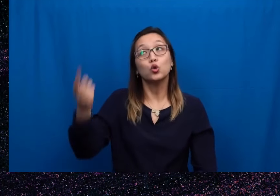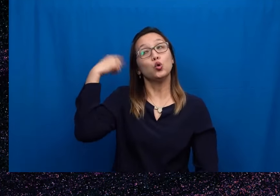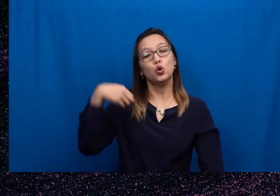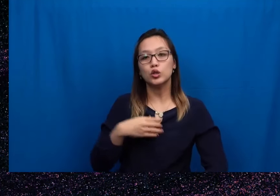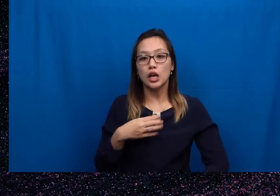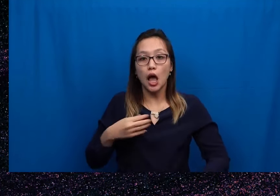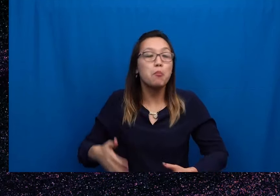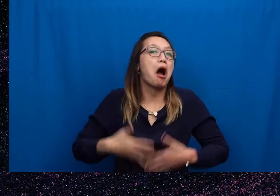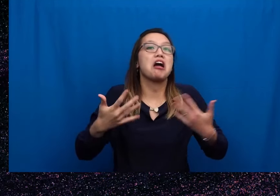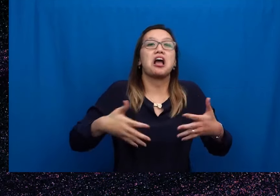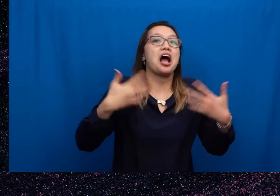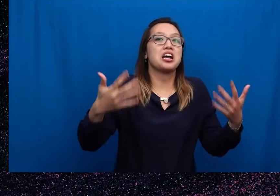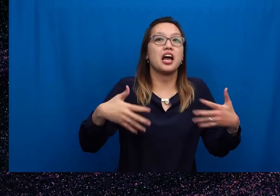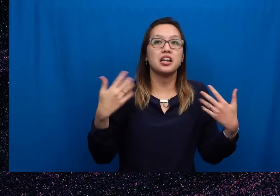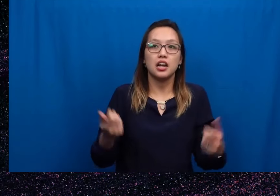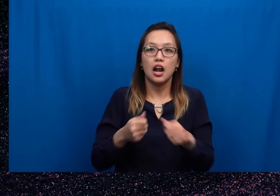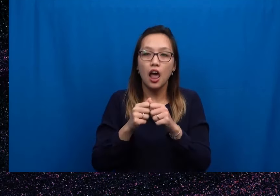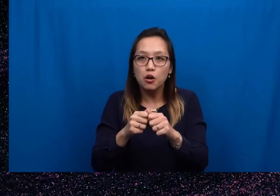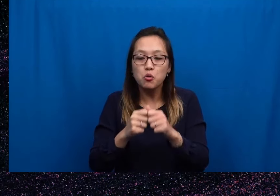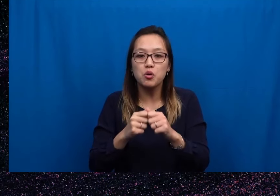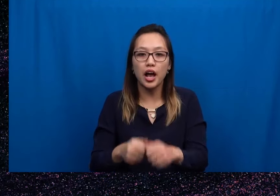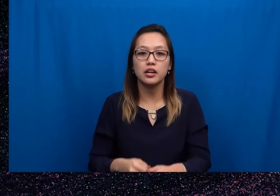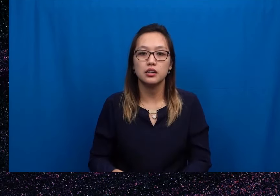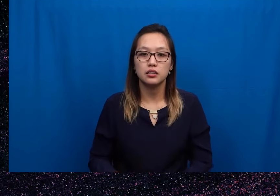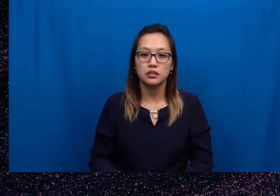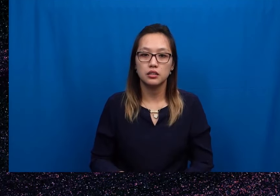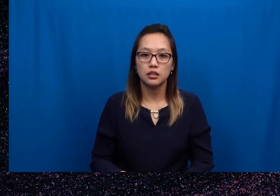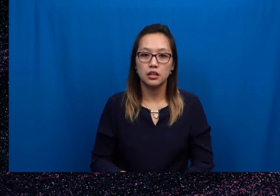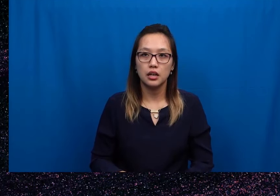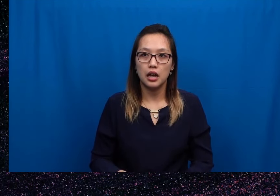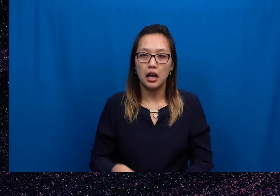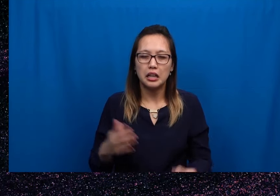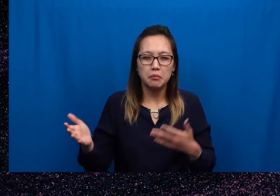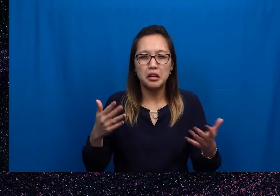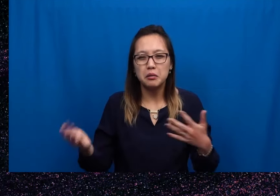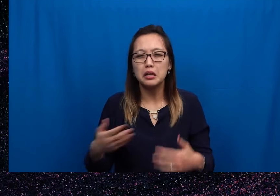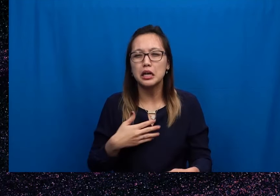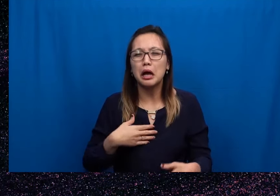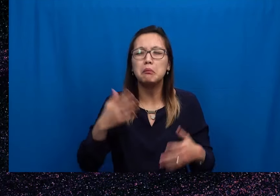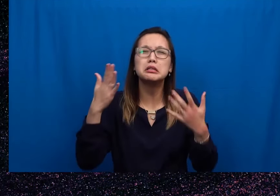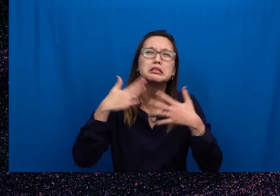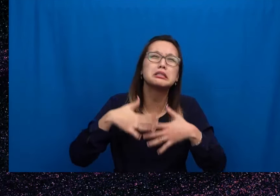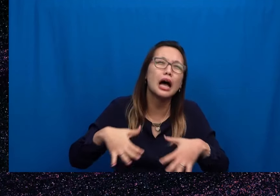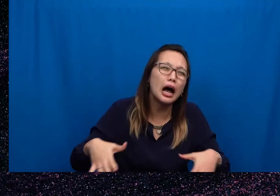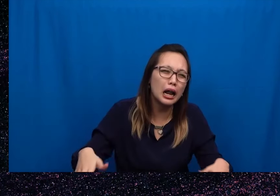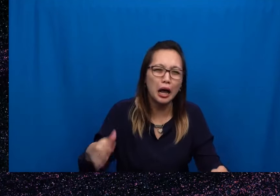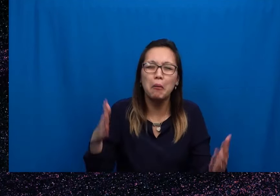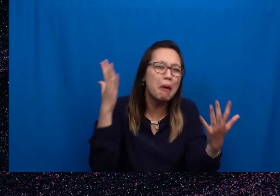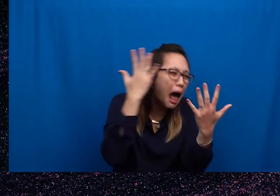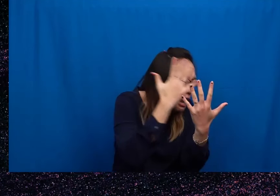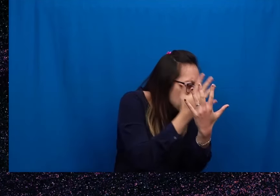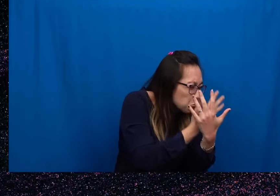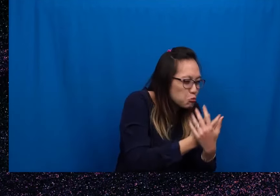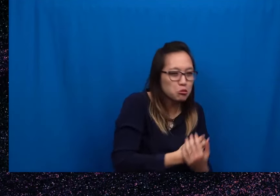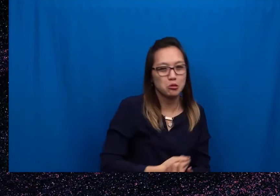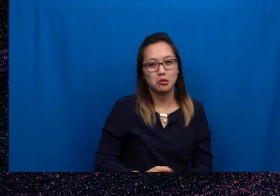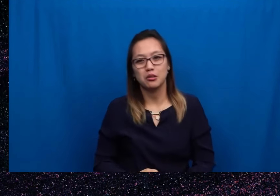itu menambah penyesalan di dalam diri saya. Kenapa saya lakukan itu? Oh, memalukan ini, memalukan itu, memalukan